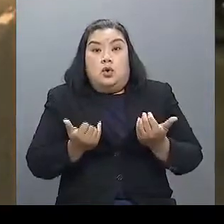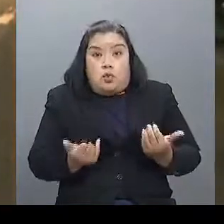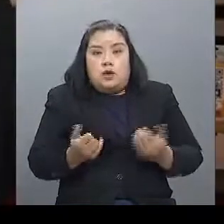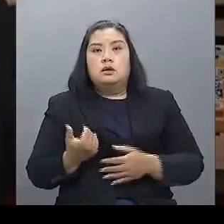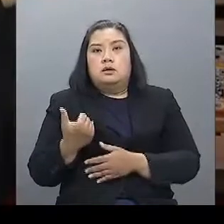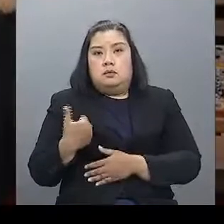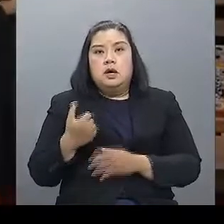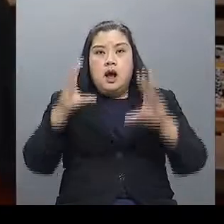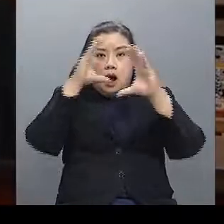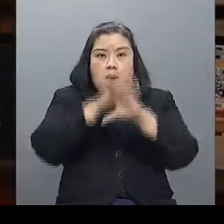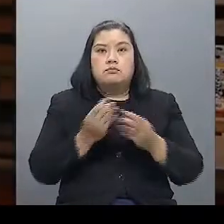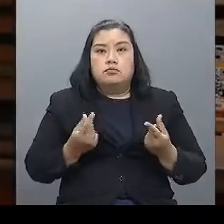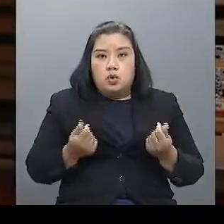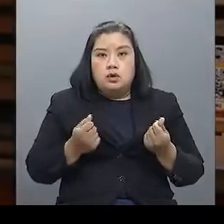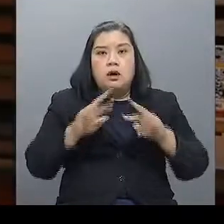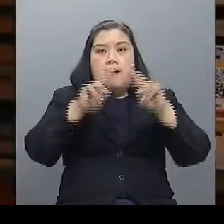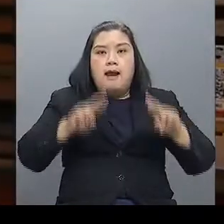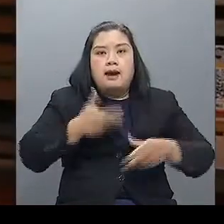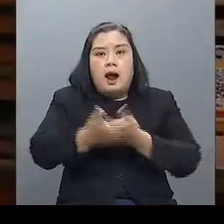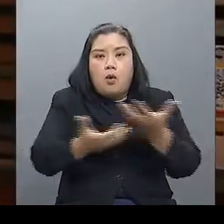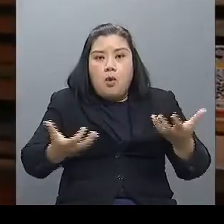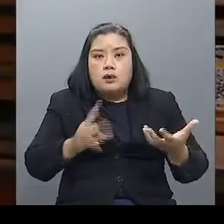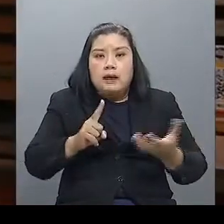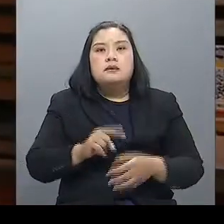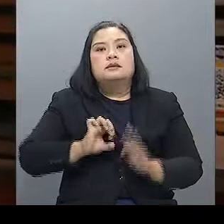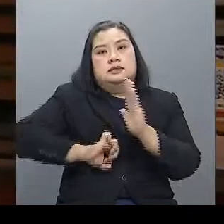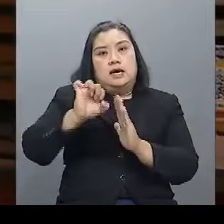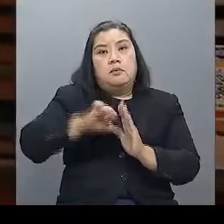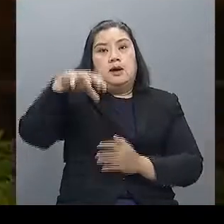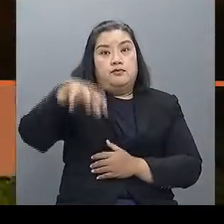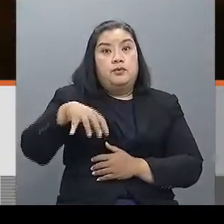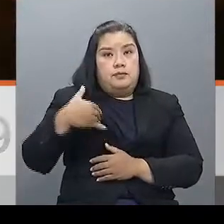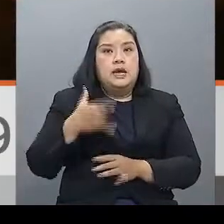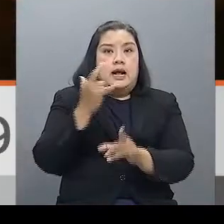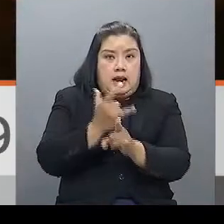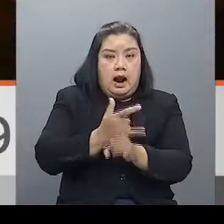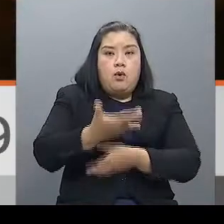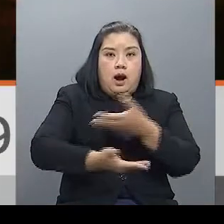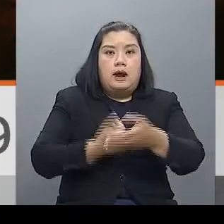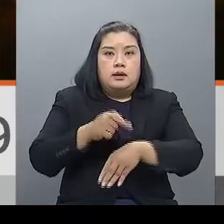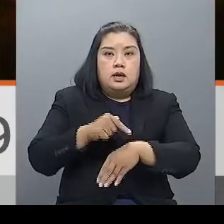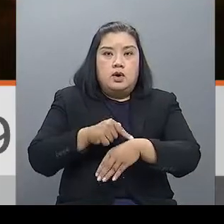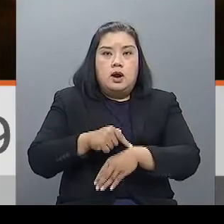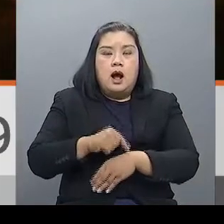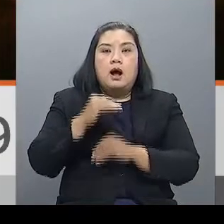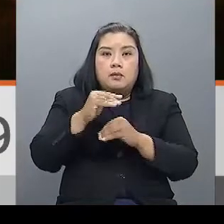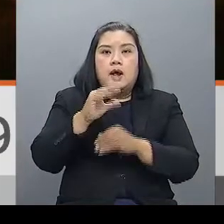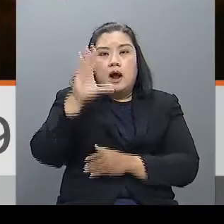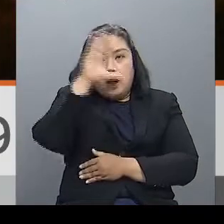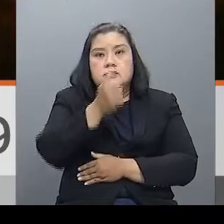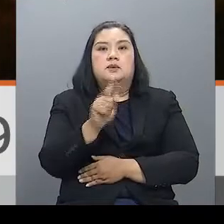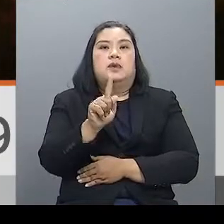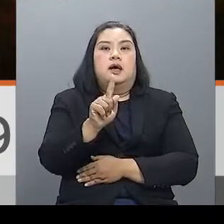คาราโอเกะร้านอาหารในจังหวัดเชียงใหม่จะสามารถเปิดจำหน่ายและบริโภคสุราได้ไม่เกิน 23:00ไปจนถึงวันที่ 30เมษายน